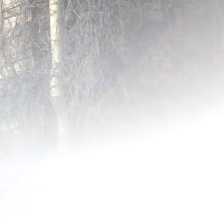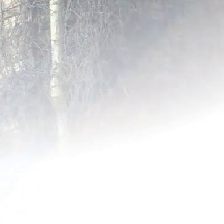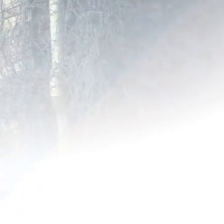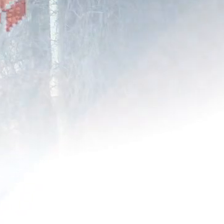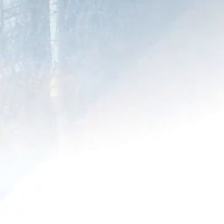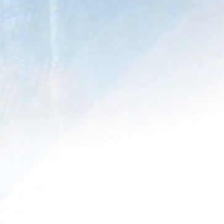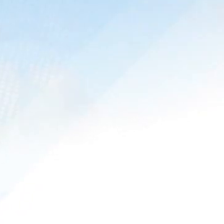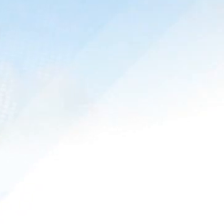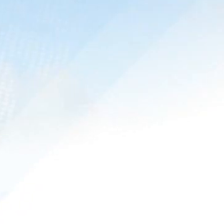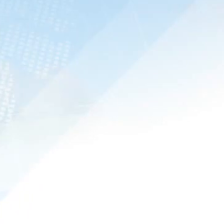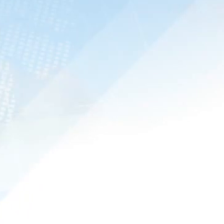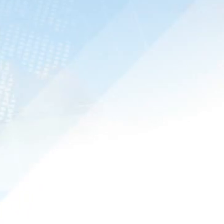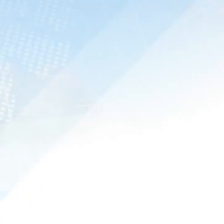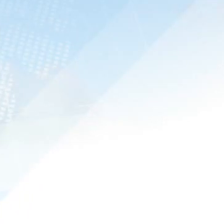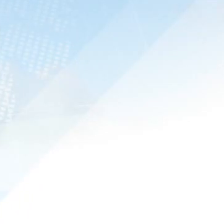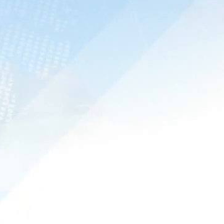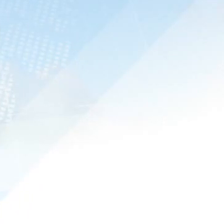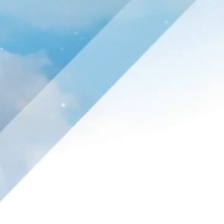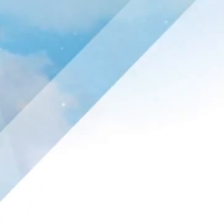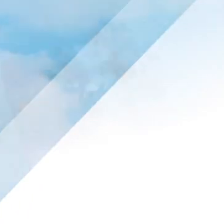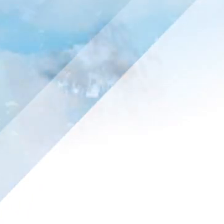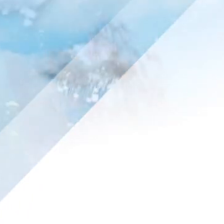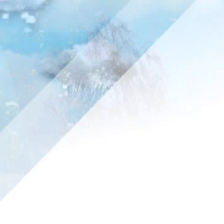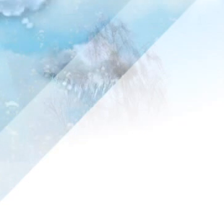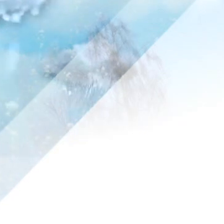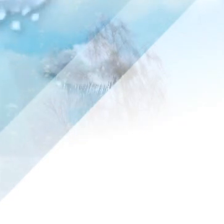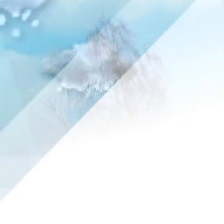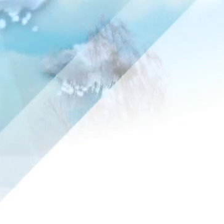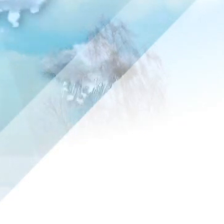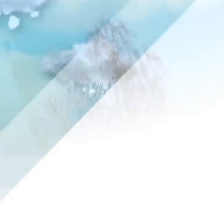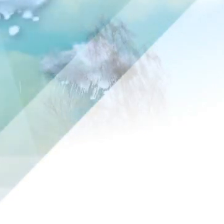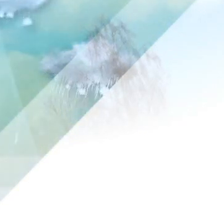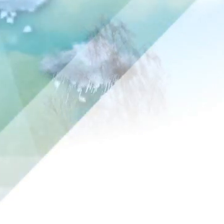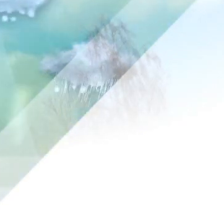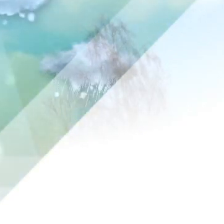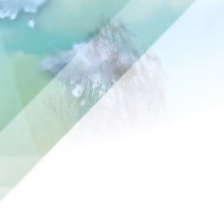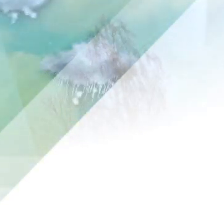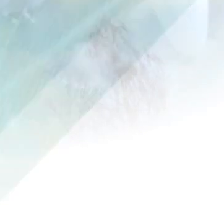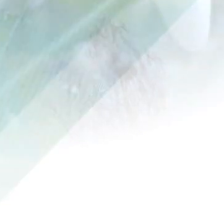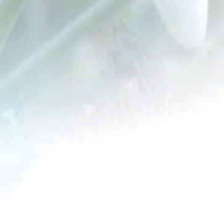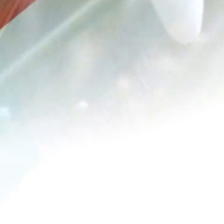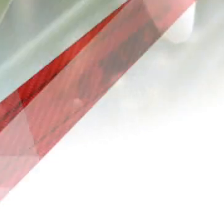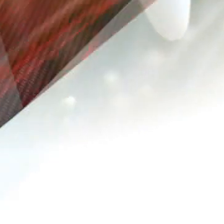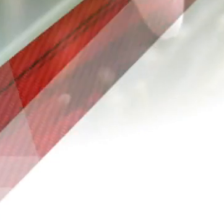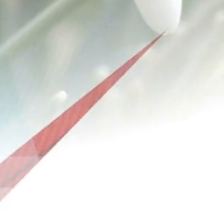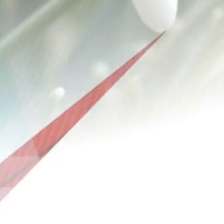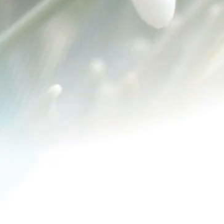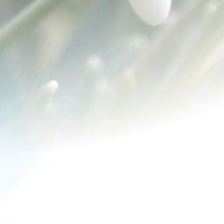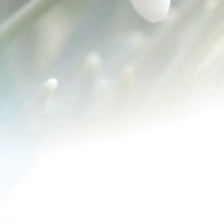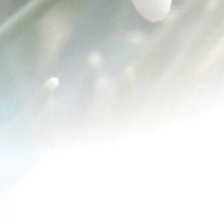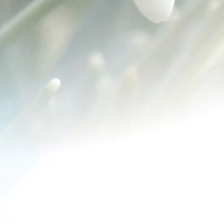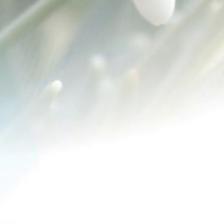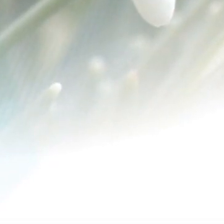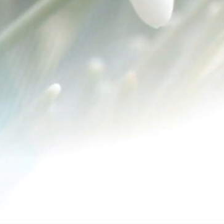аднак няблага будзе стрымацца і не выказаць свайго негатыўнага стаўлення да навакольнага асяроддзя. Канфлікт не прынясе